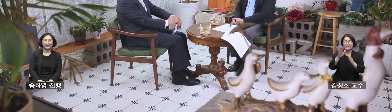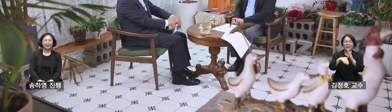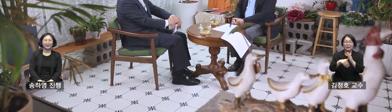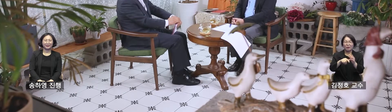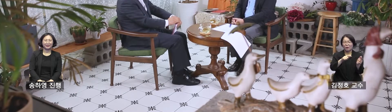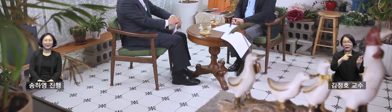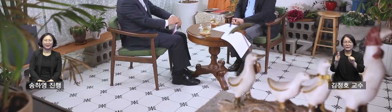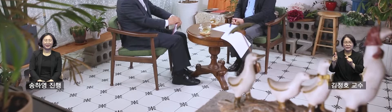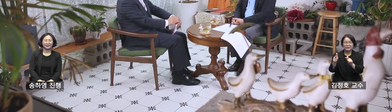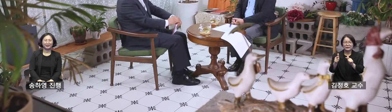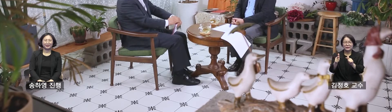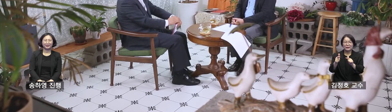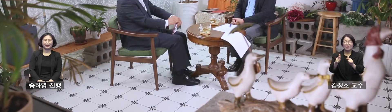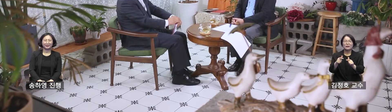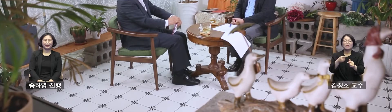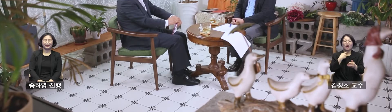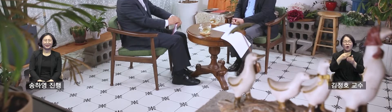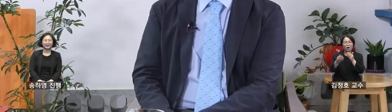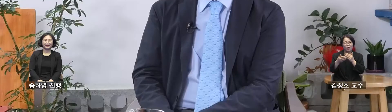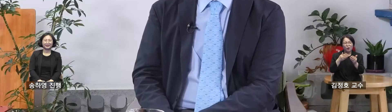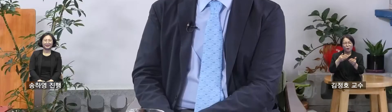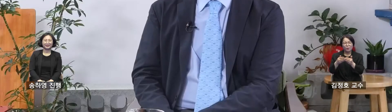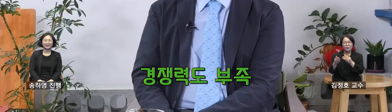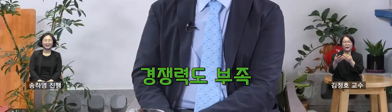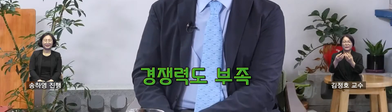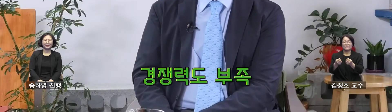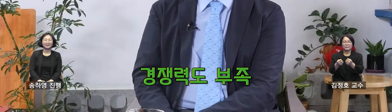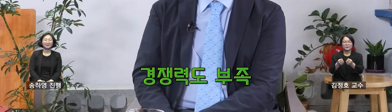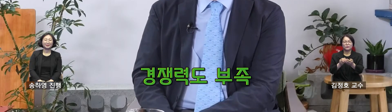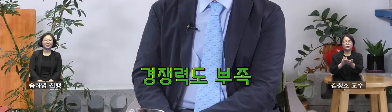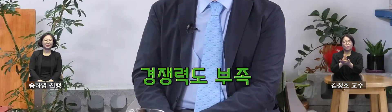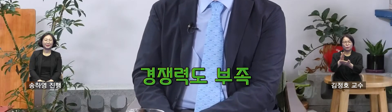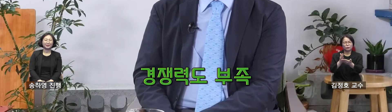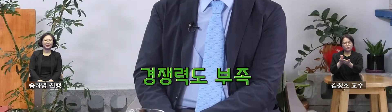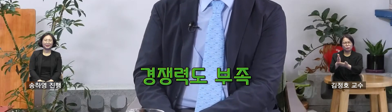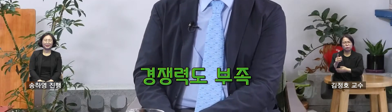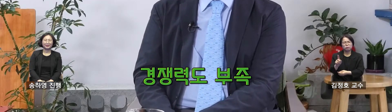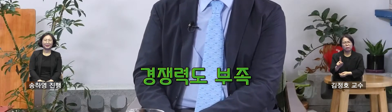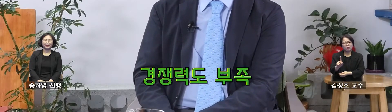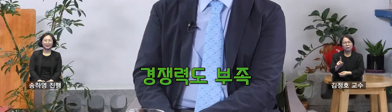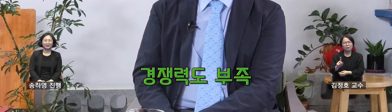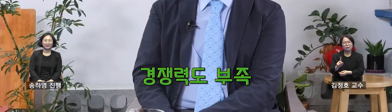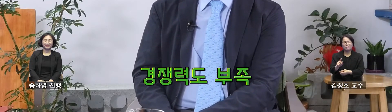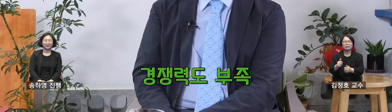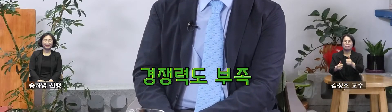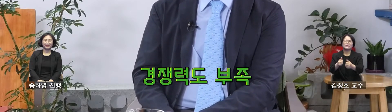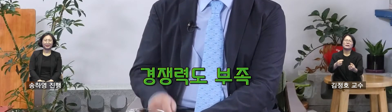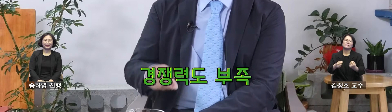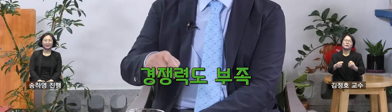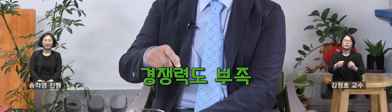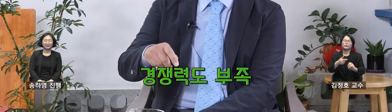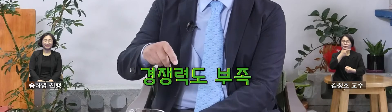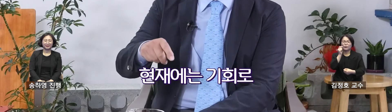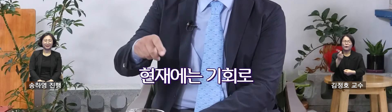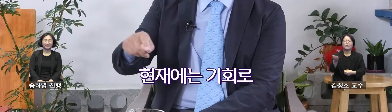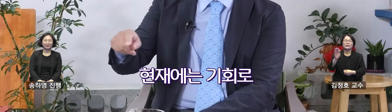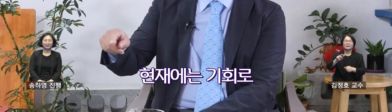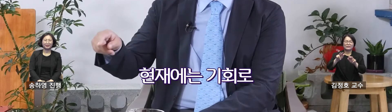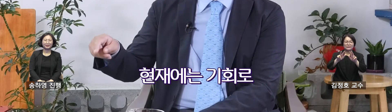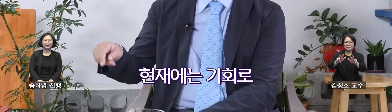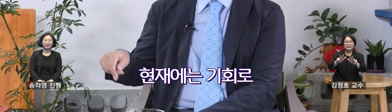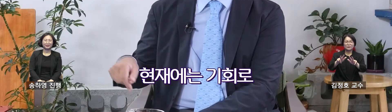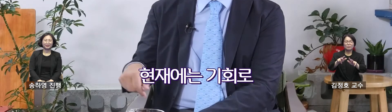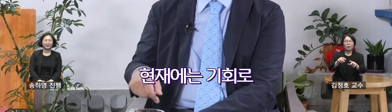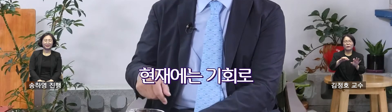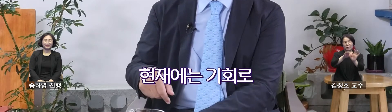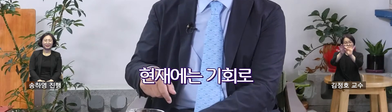하니까 내가 전문이 뭐지 이렇게 하는 경쟁력이 없기도 하고 그랬는데 지금은 그게 이제 하나의